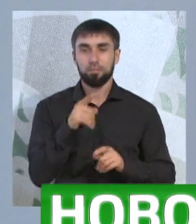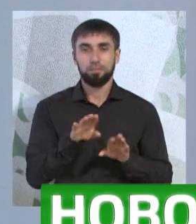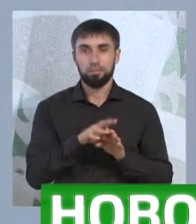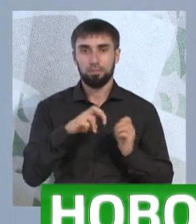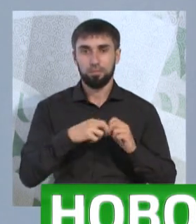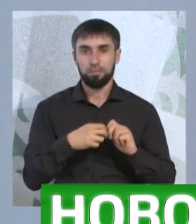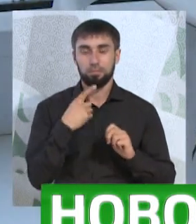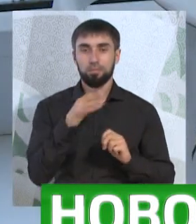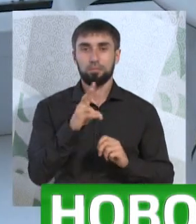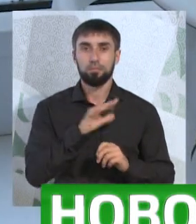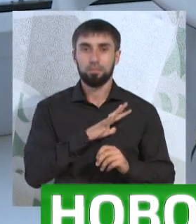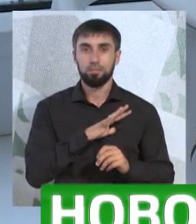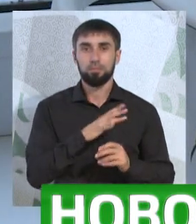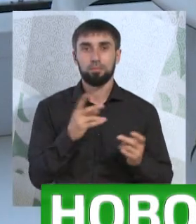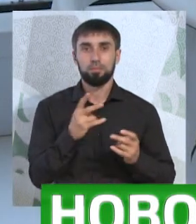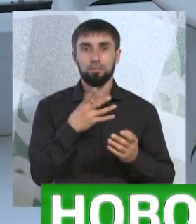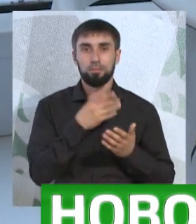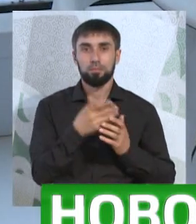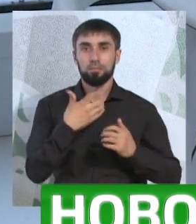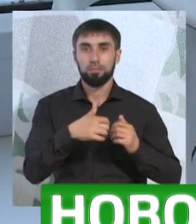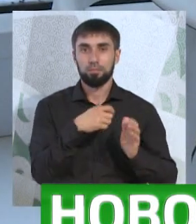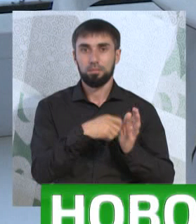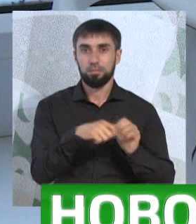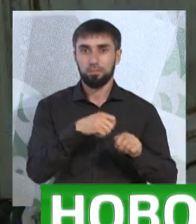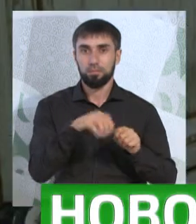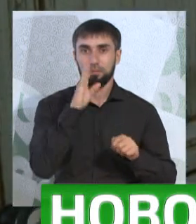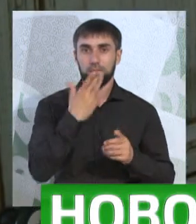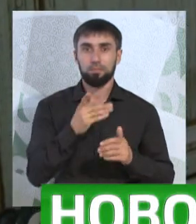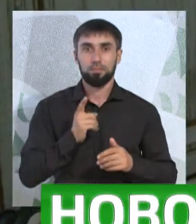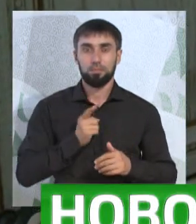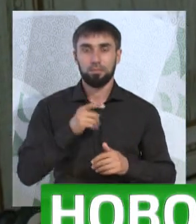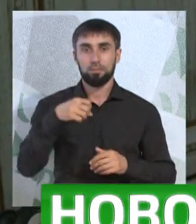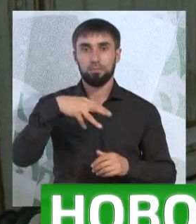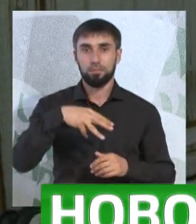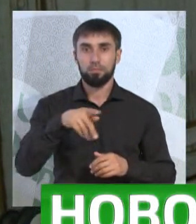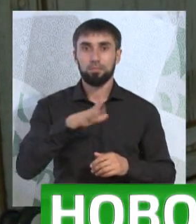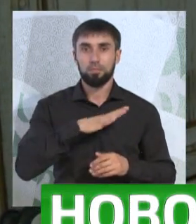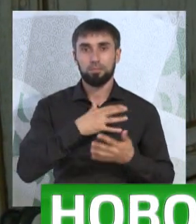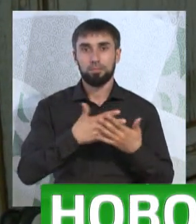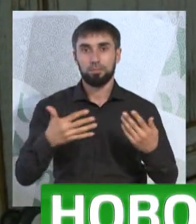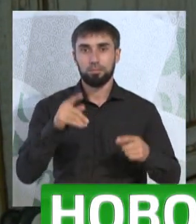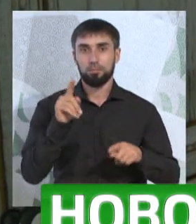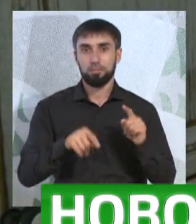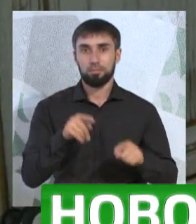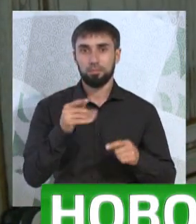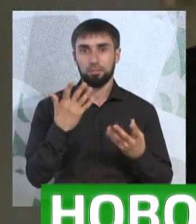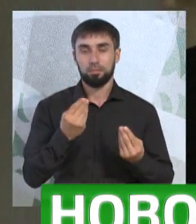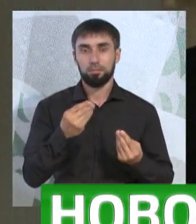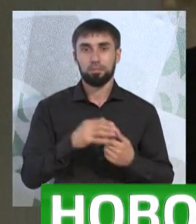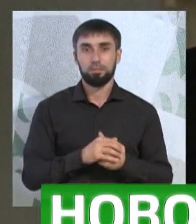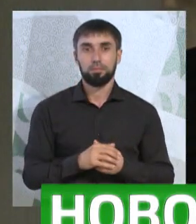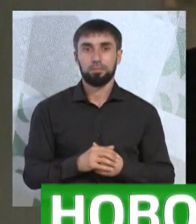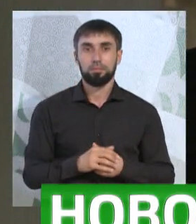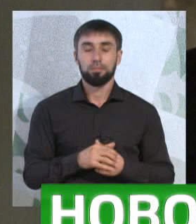была вынуждена покупать воду на собственные средства или дежурить около крана, так как воду подавали в разные промежутки дня и ночи.